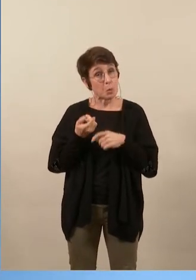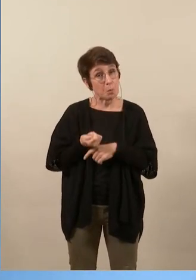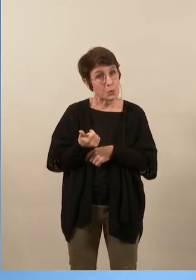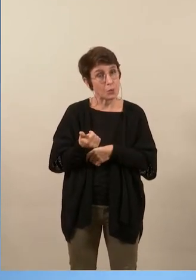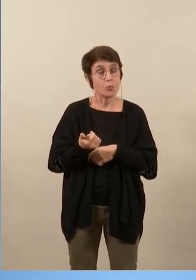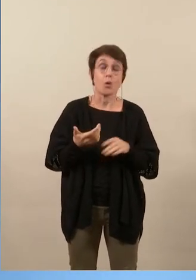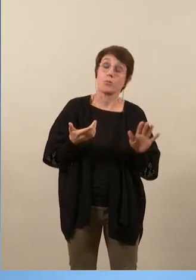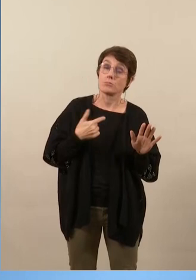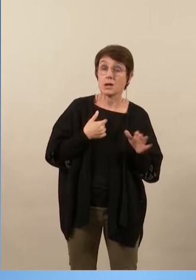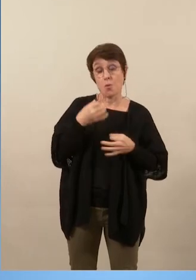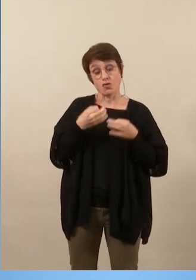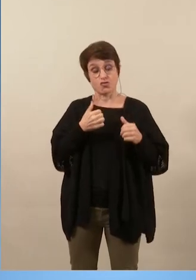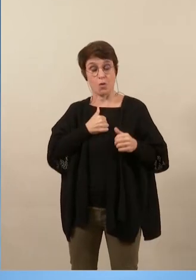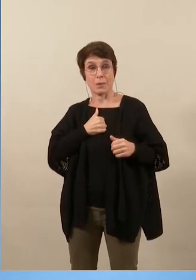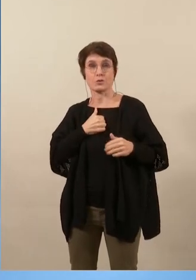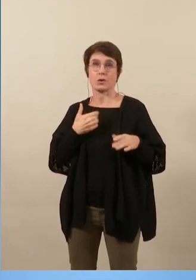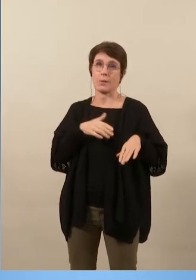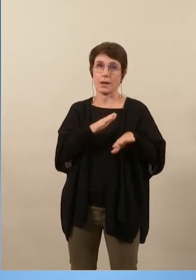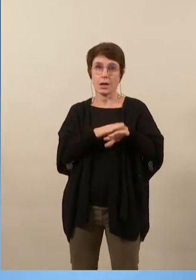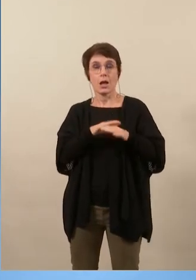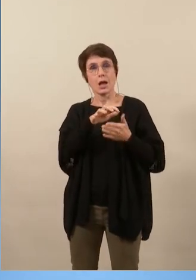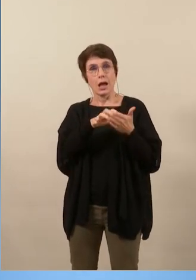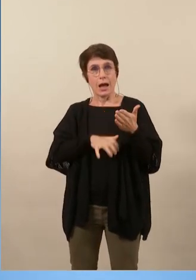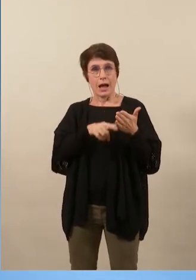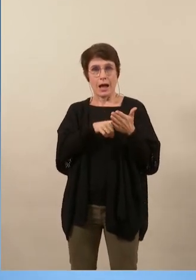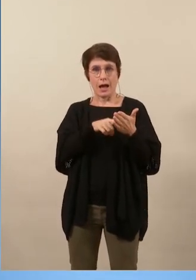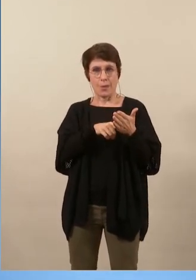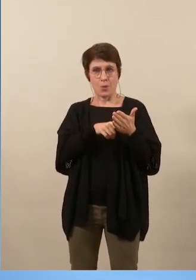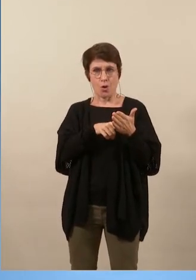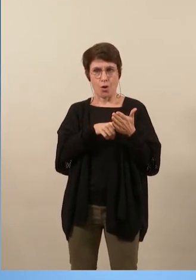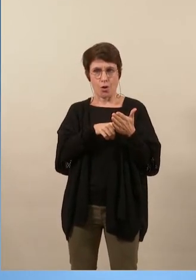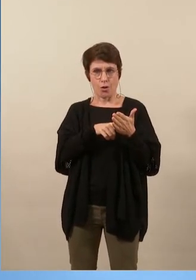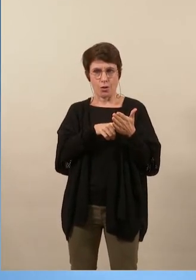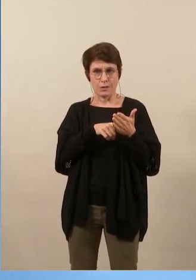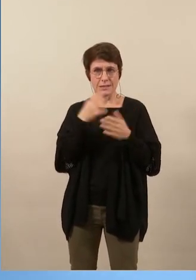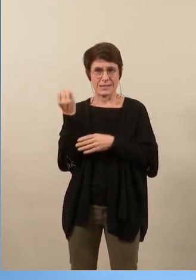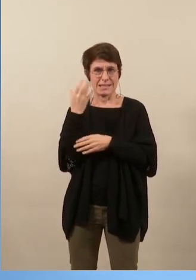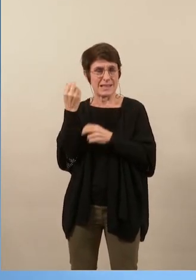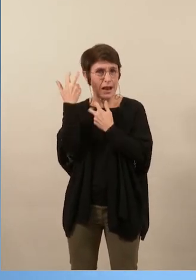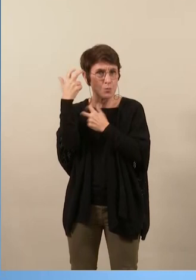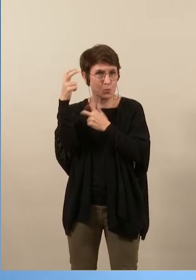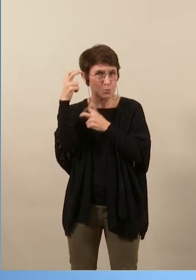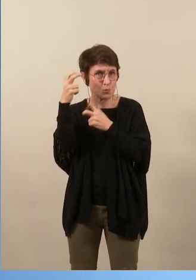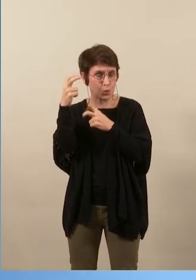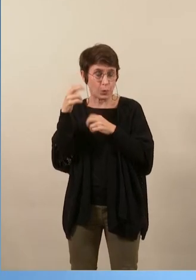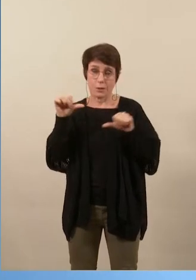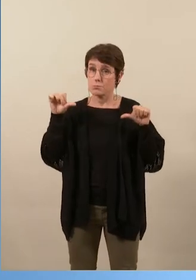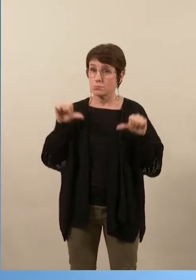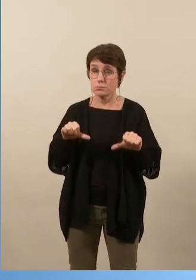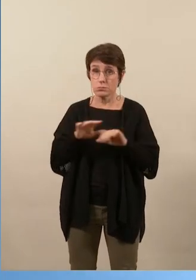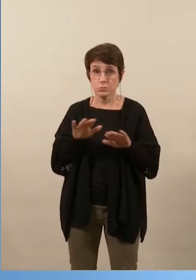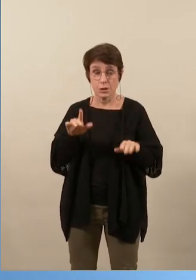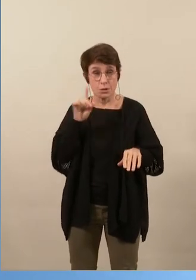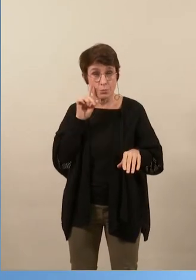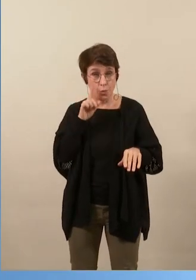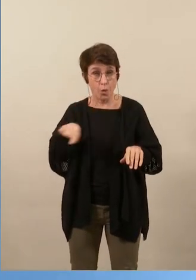jugement tout à fait personnel mais que le rapport signal bruit était effectivement exécrable parce que le il y a eu très pratiquement pas de question il